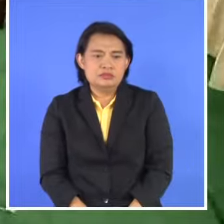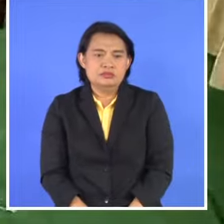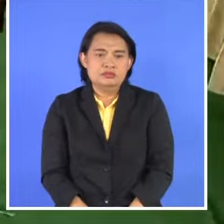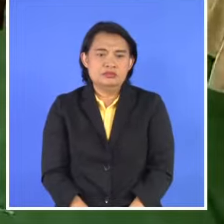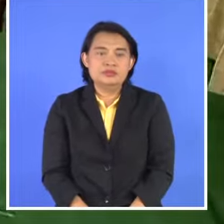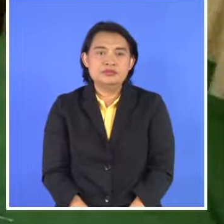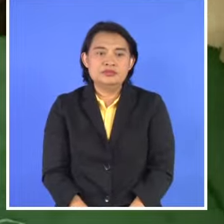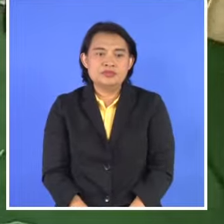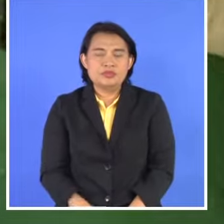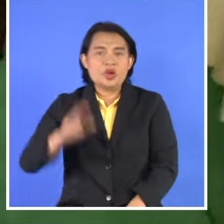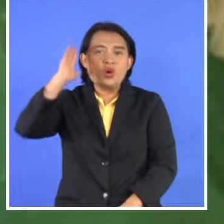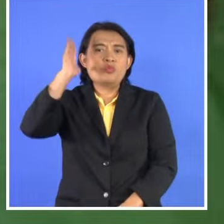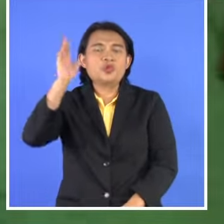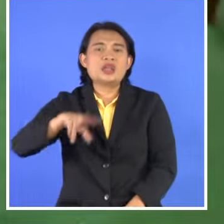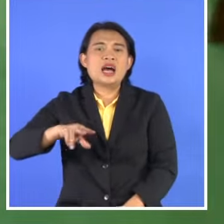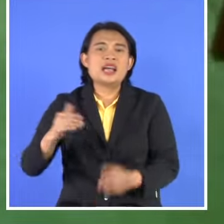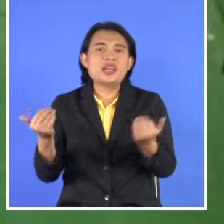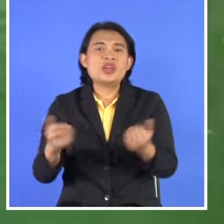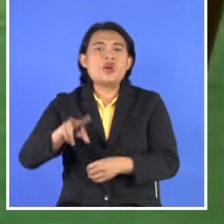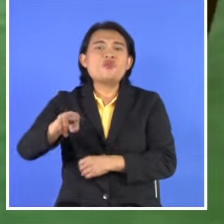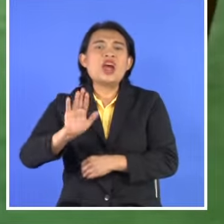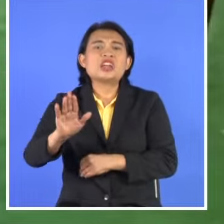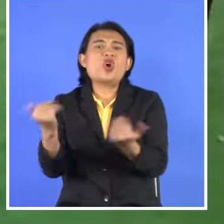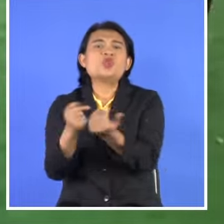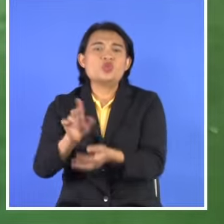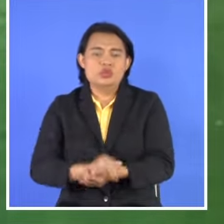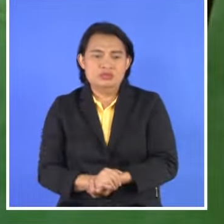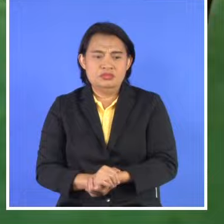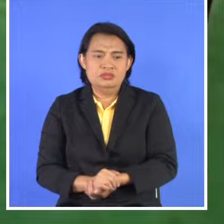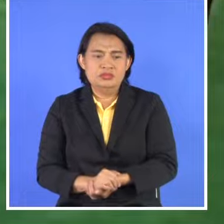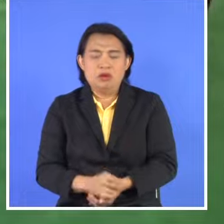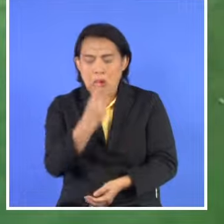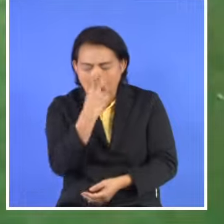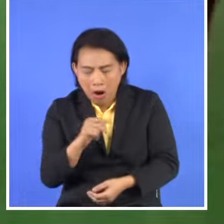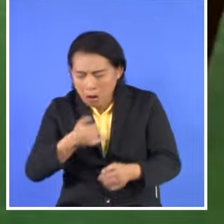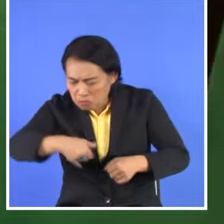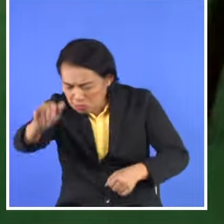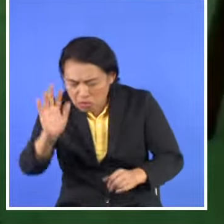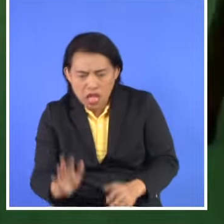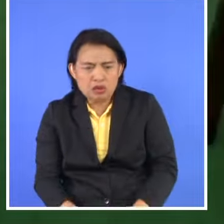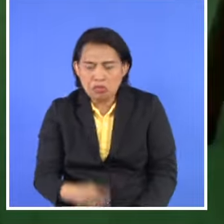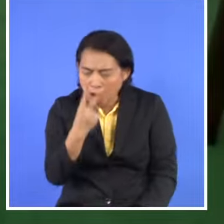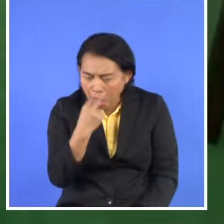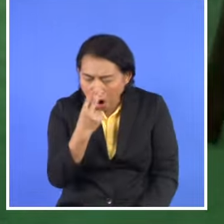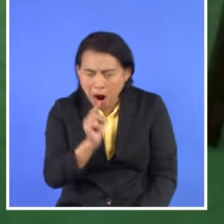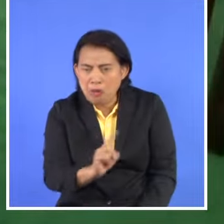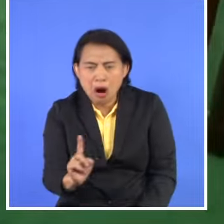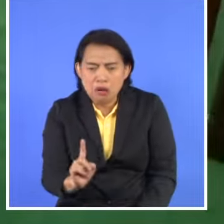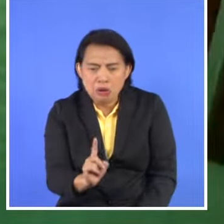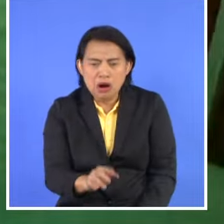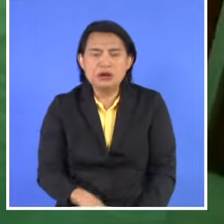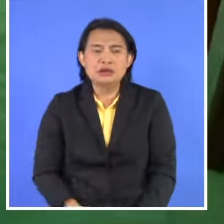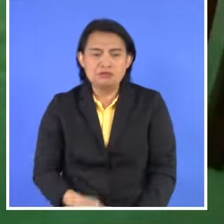แม่ลูกเขยนี่นะครับได้รางวัลแล้วทิ้งแม่ยายทิ้งแม่ยายนั่งร้องไห้อยู่ลูกเขยฉันไปไหนลูกเขยฉันไปไหนนี่ปาดน้ำต